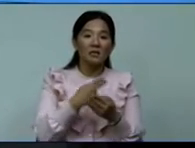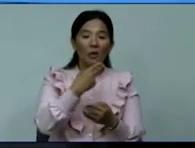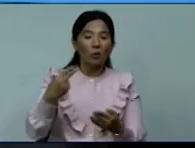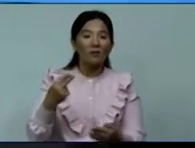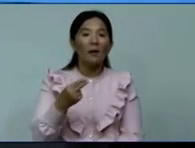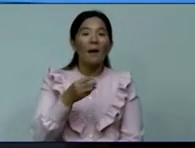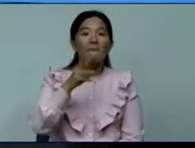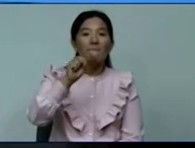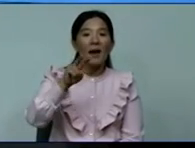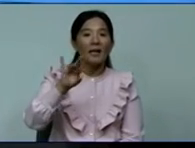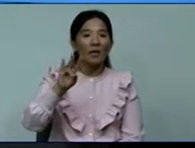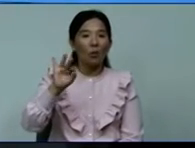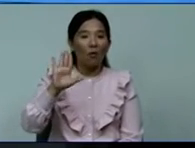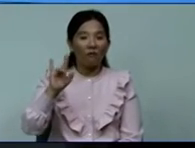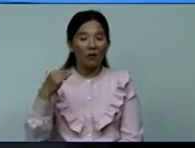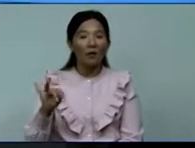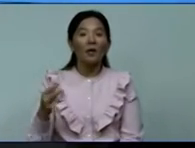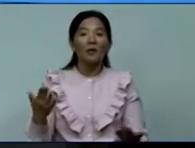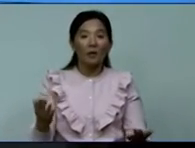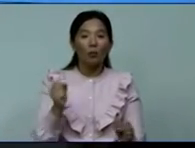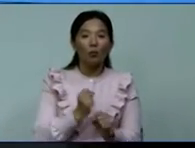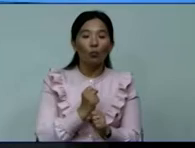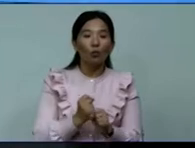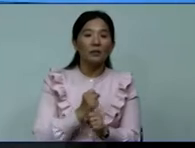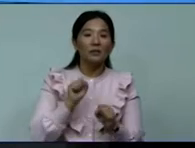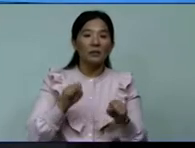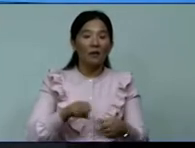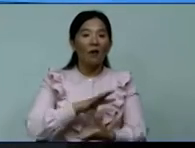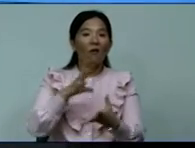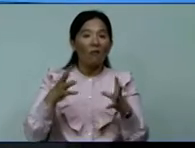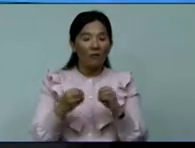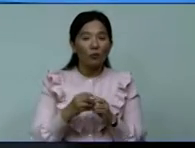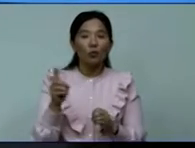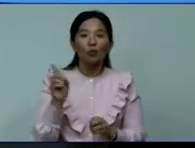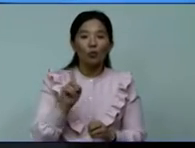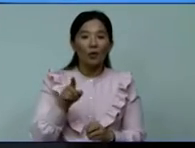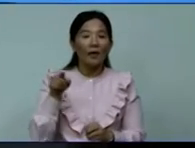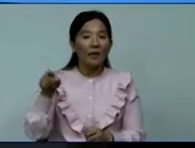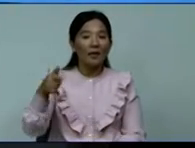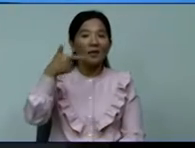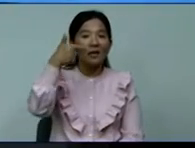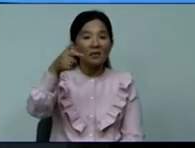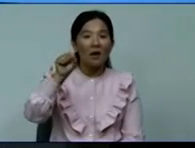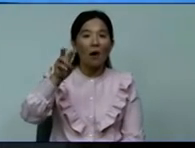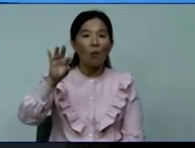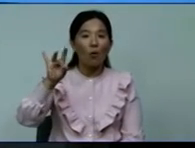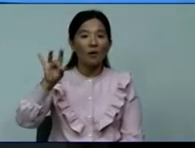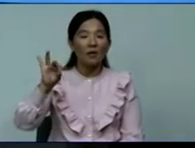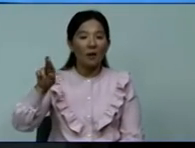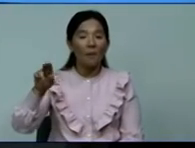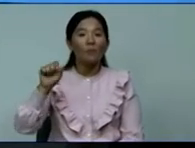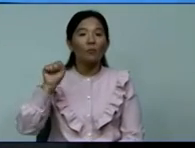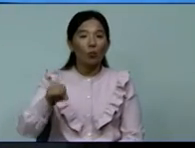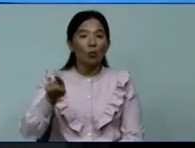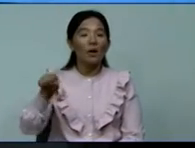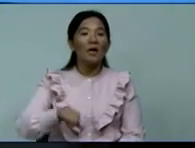малиновой. Итак, мы можем сделать выводы, что гидроксид аммония у нас обладает